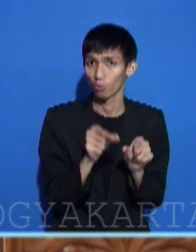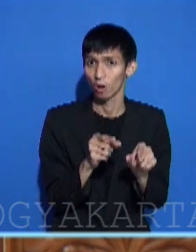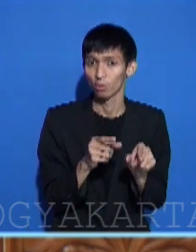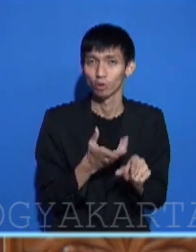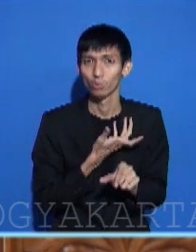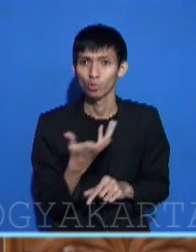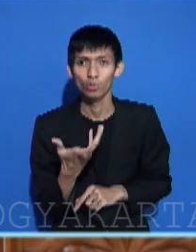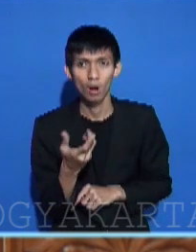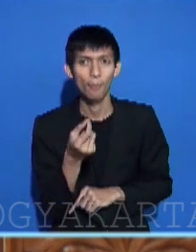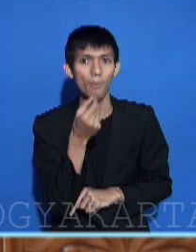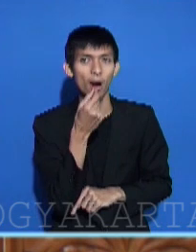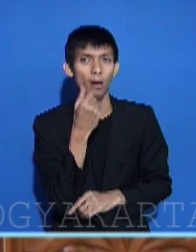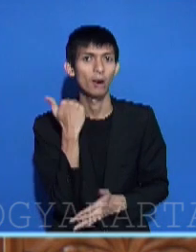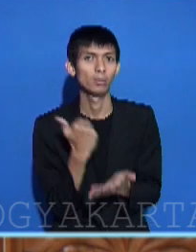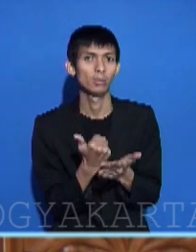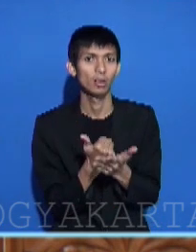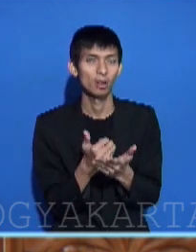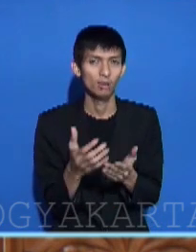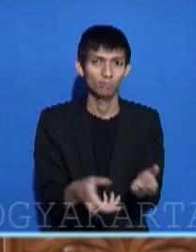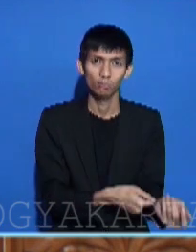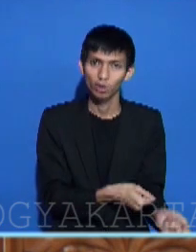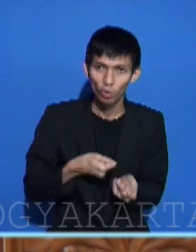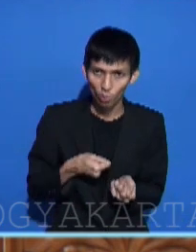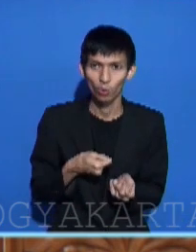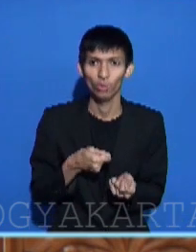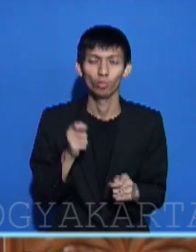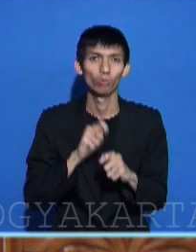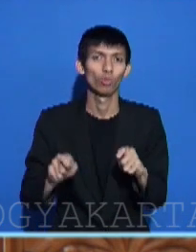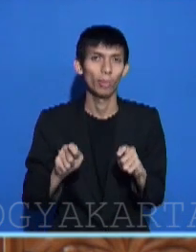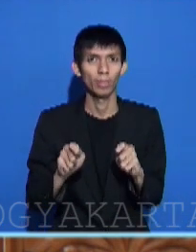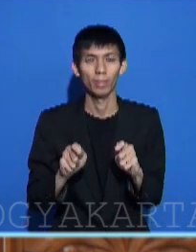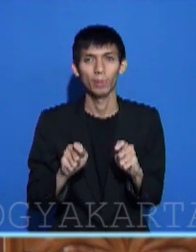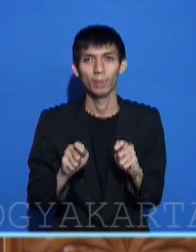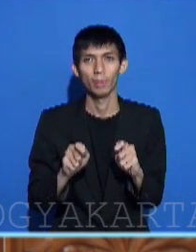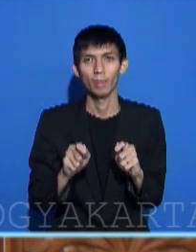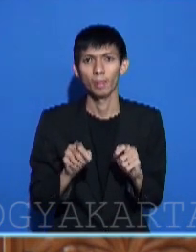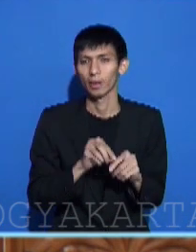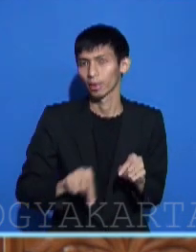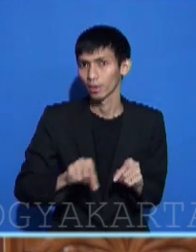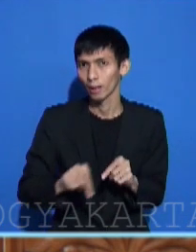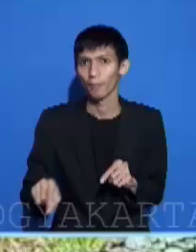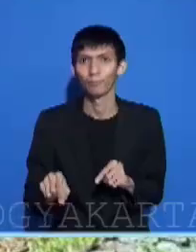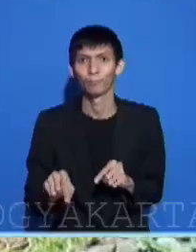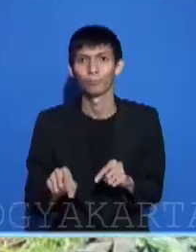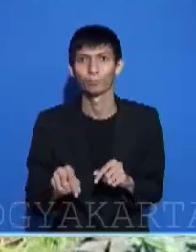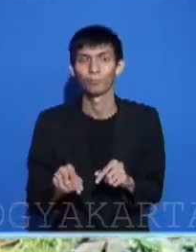dahar saking tel ingkangamel kadang t sengkut anggenip bu tel